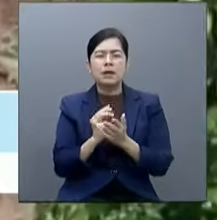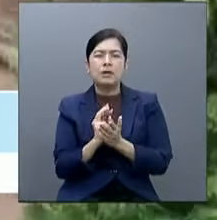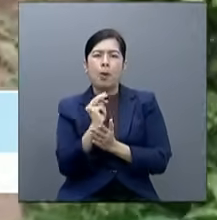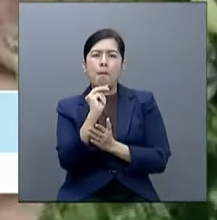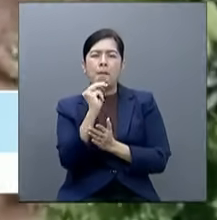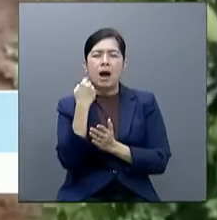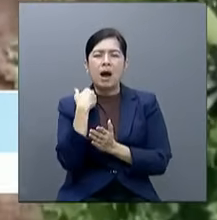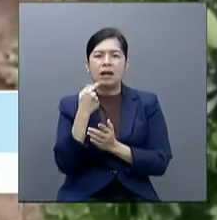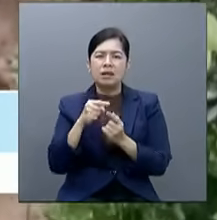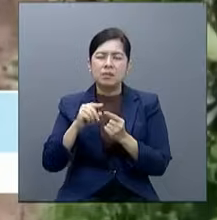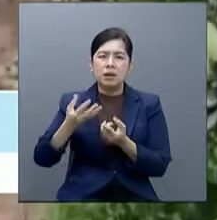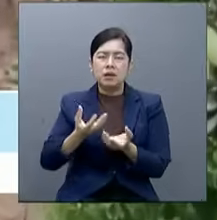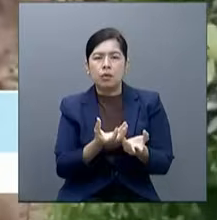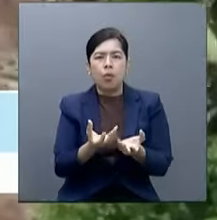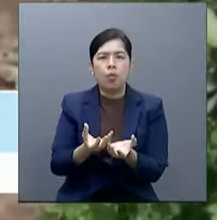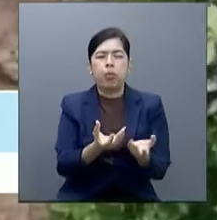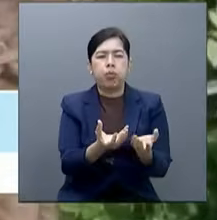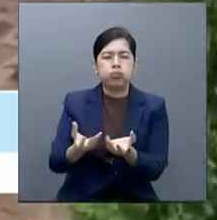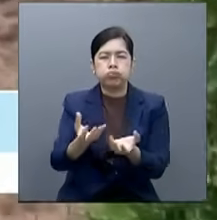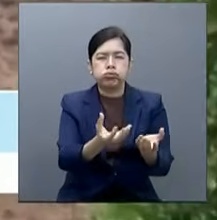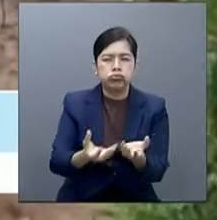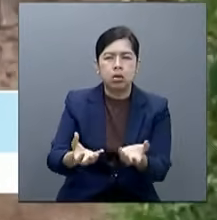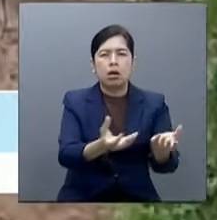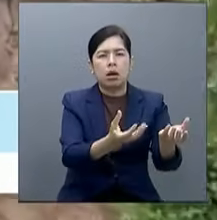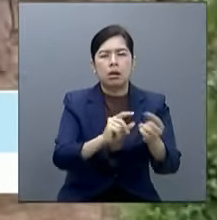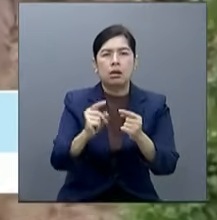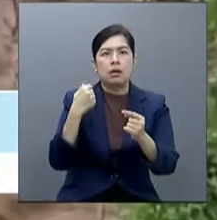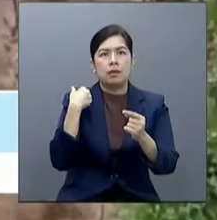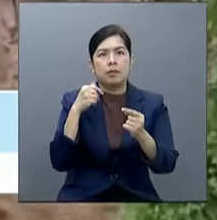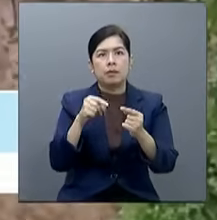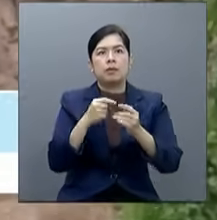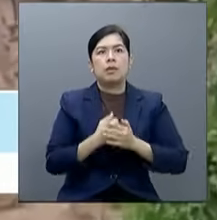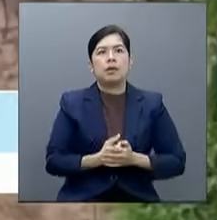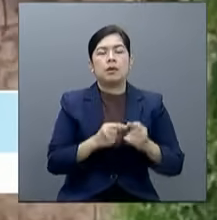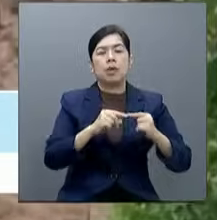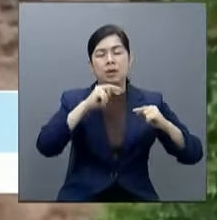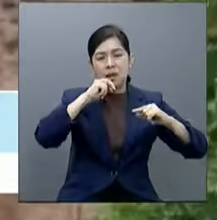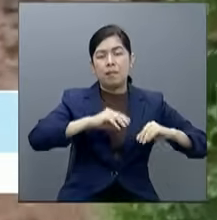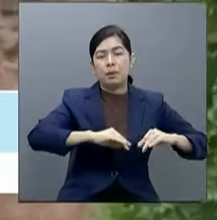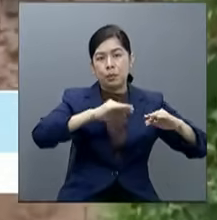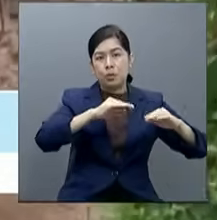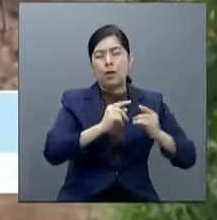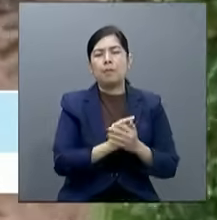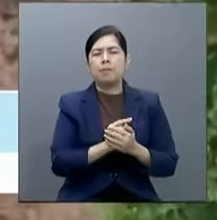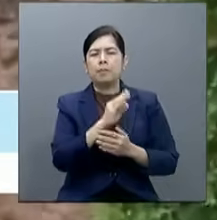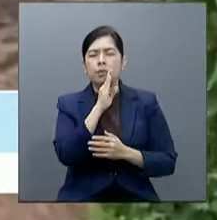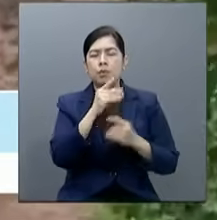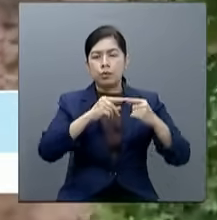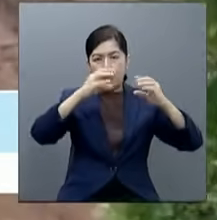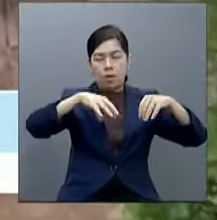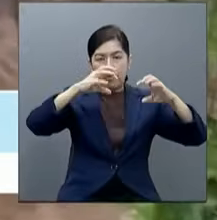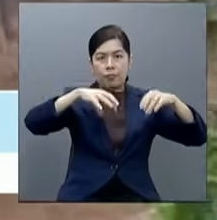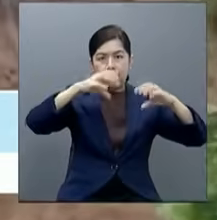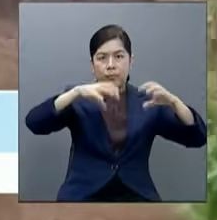ำ แ ล้วก็ทำให้น้ำนองขึ้นเราคาดว่าถ้าเกิดว่าฝนตกต่อเนื่องเนี่ยอาจจะมีน้ำท่วมอีกครั้งห